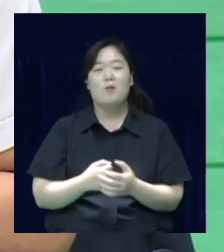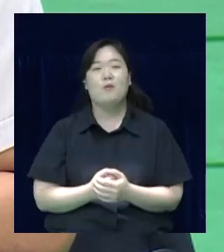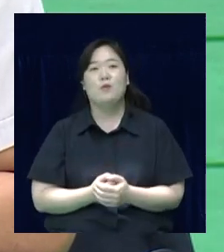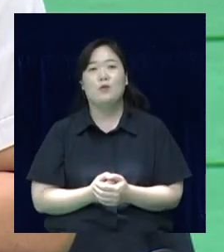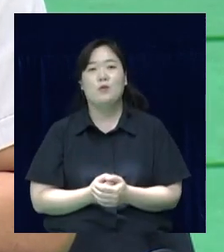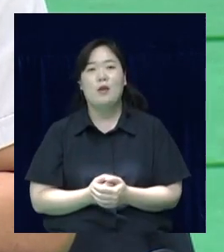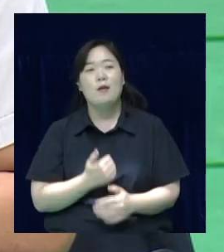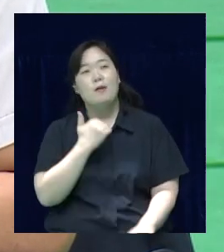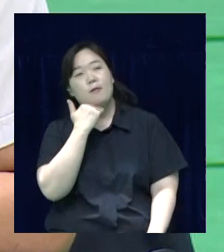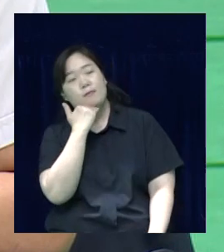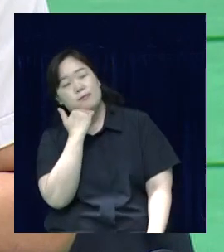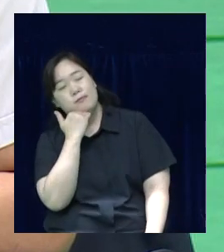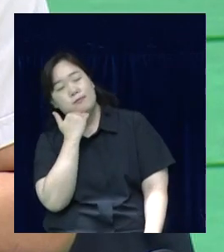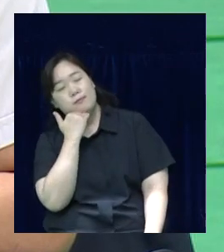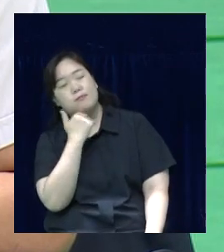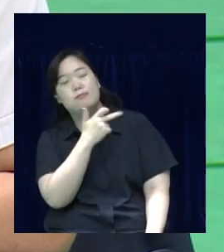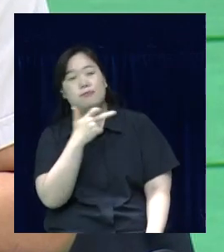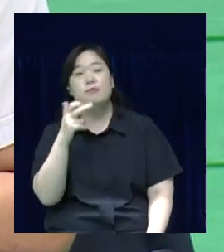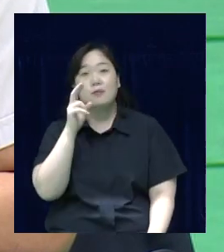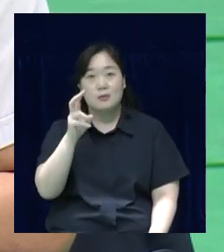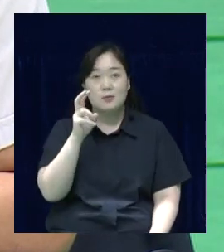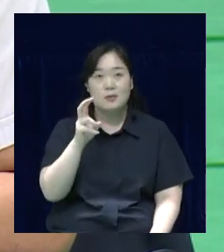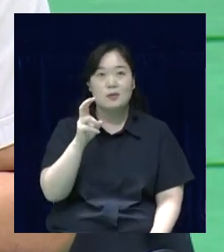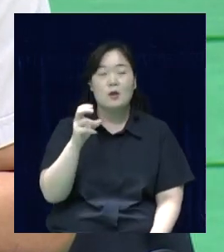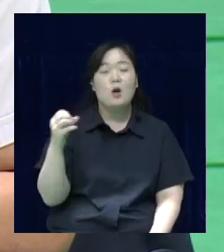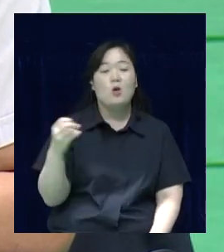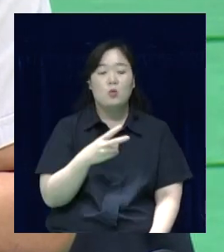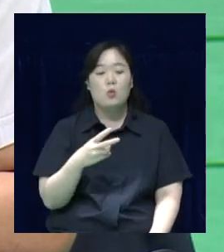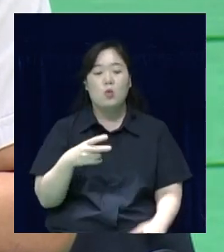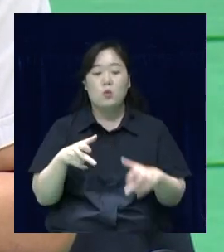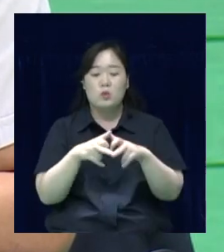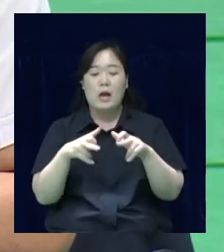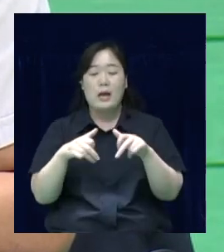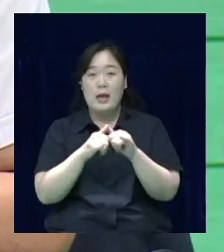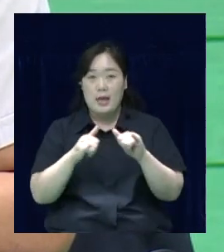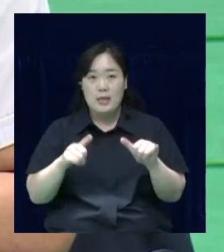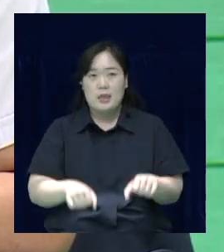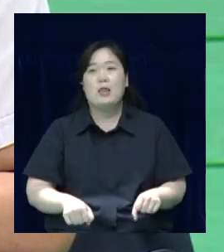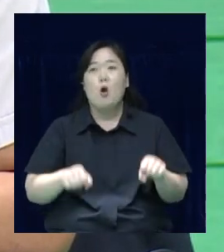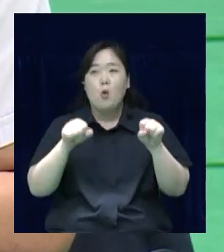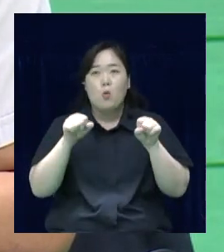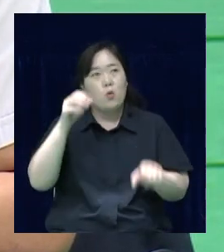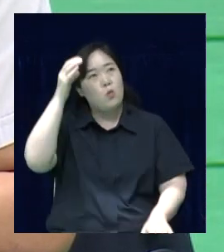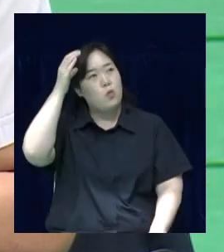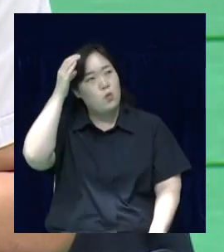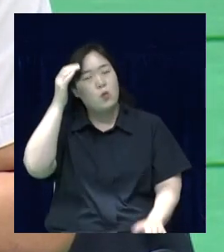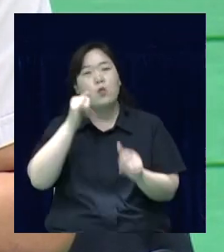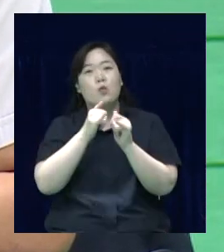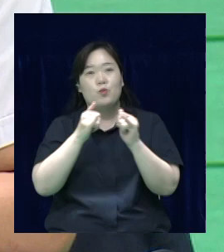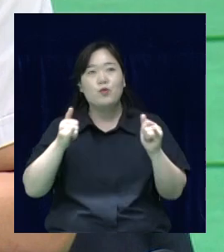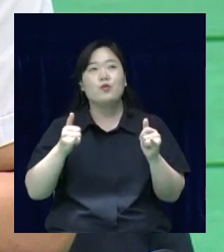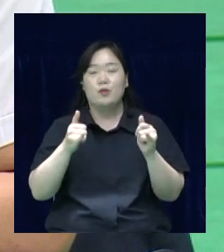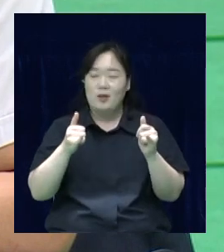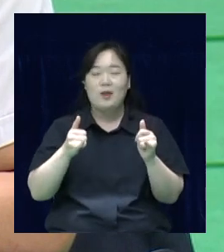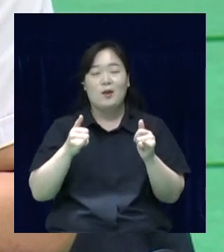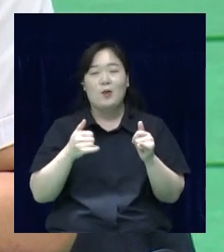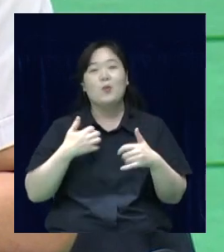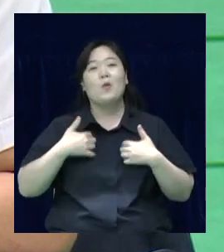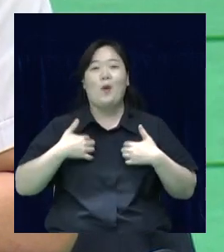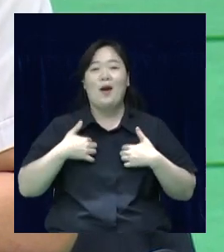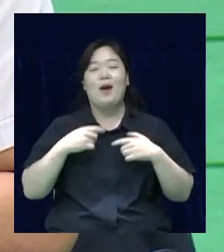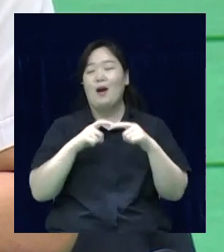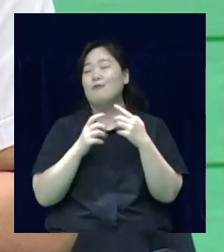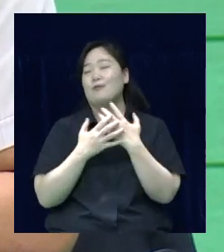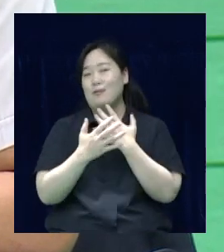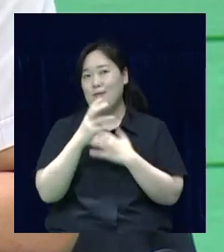역시나 장애인 역도를 또 좋아하시는 팬분들 네. 입장에서도 굉장히 좀 반가운 대회가 아닐까 싶습니다. 네, 맞습니다. 우리 사실